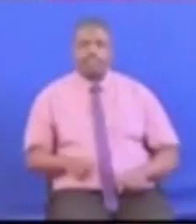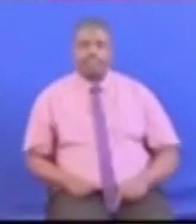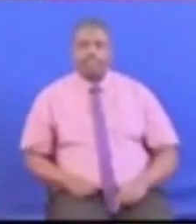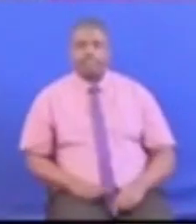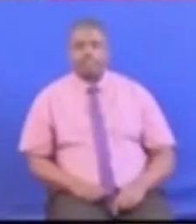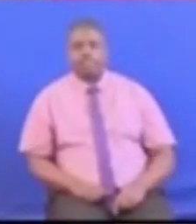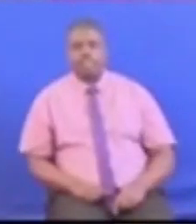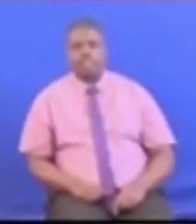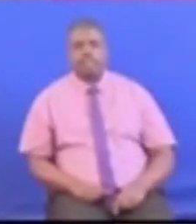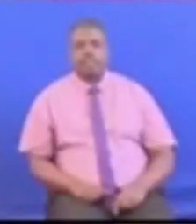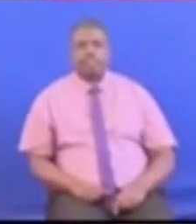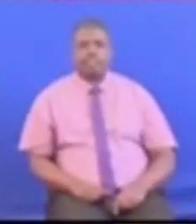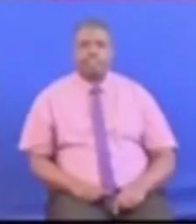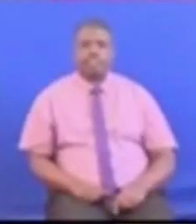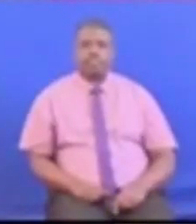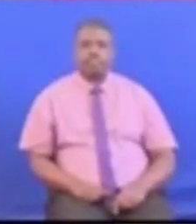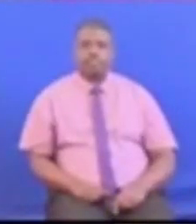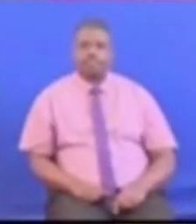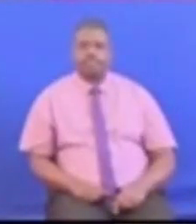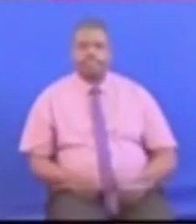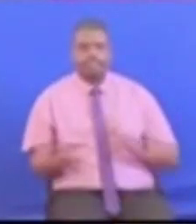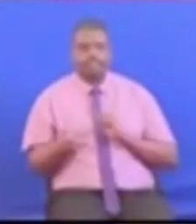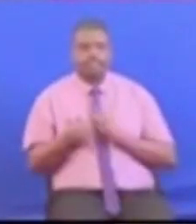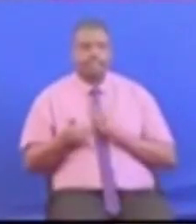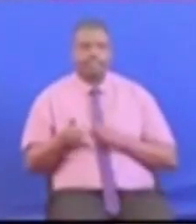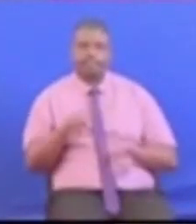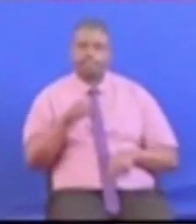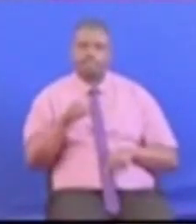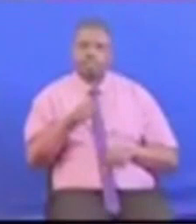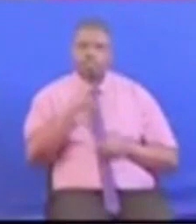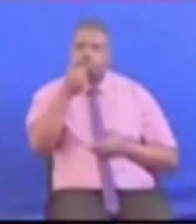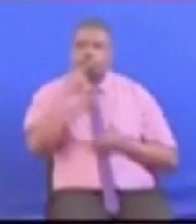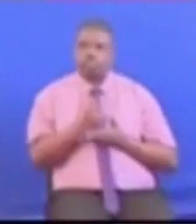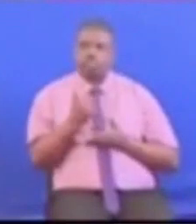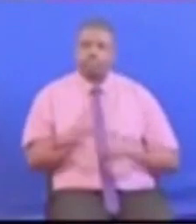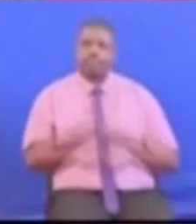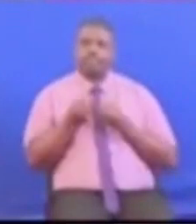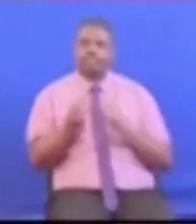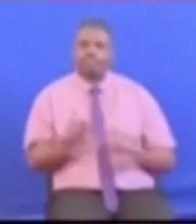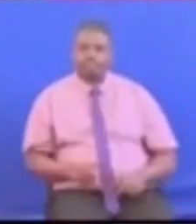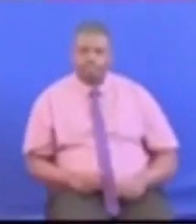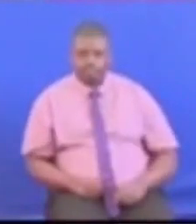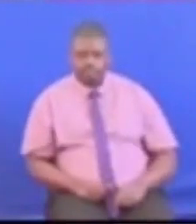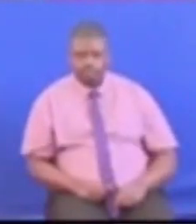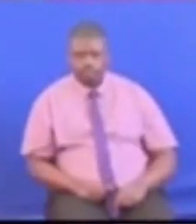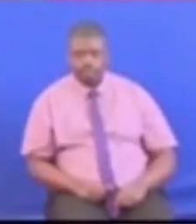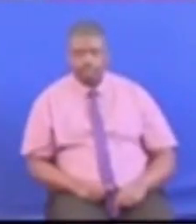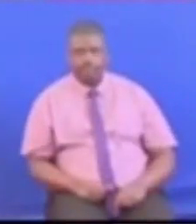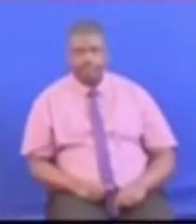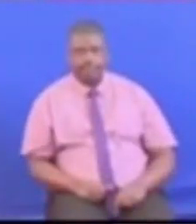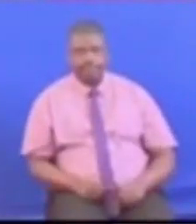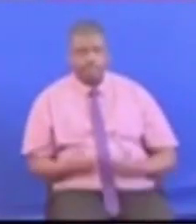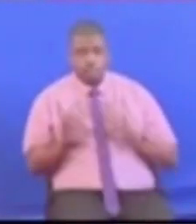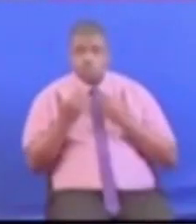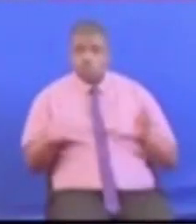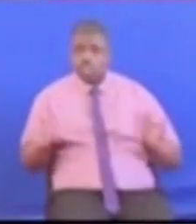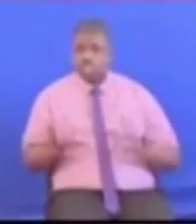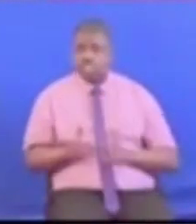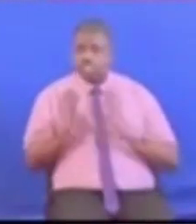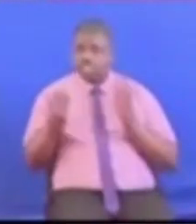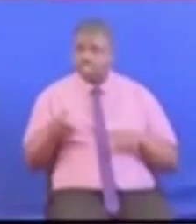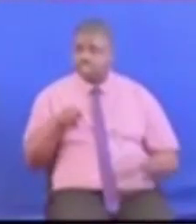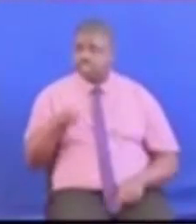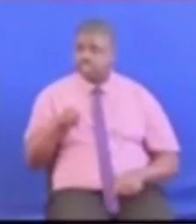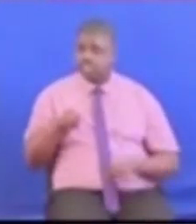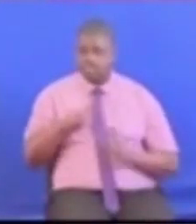Waheshimiwa wabunge, kwa kuwa jambo hili nilishalitolea uamuzi na ni dhahiri gazeti hili